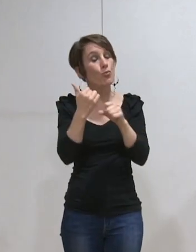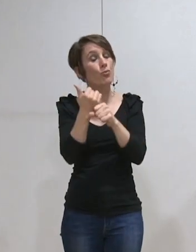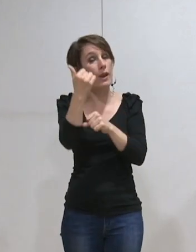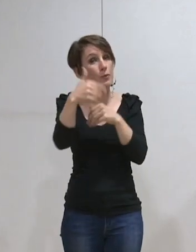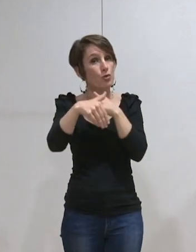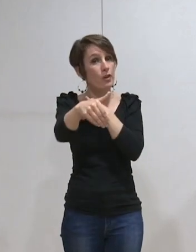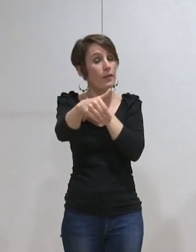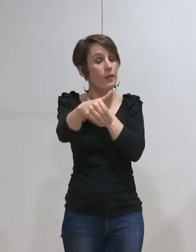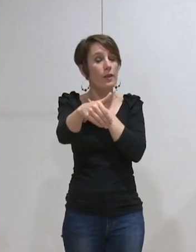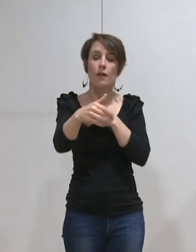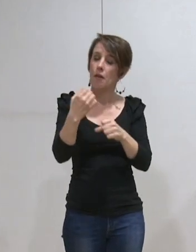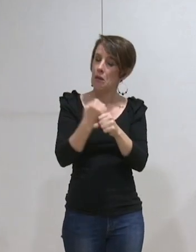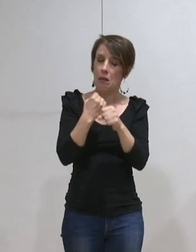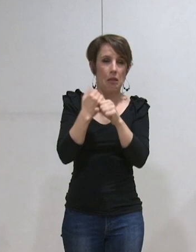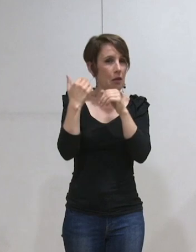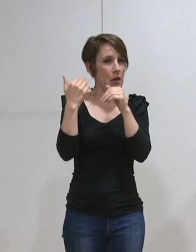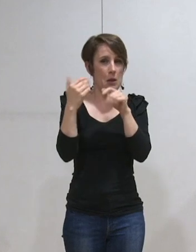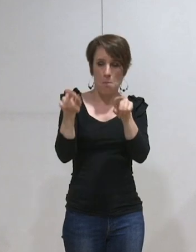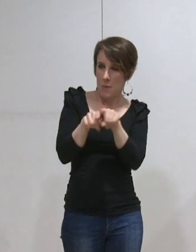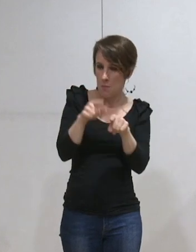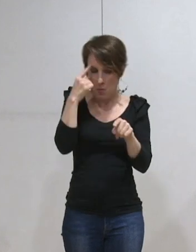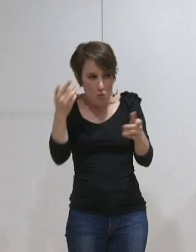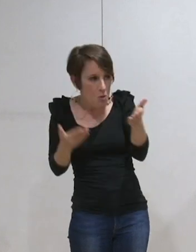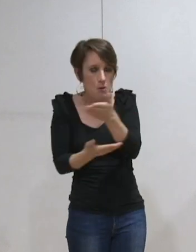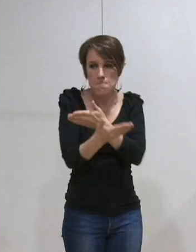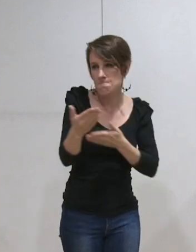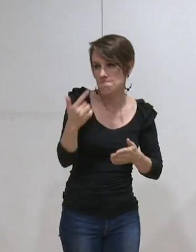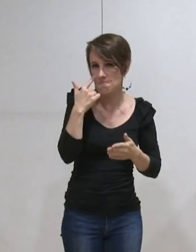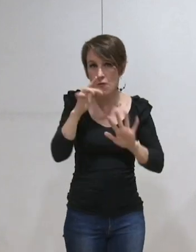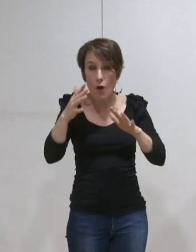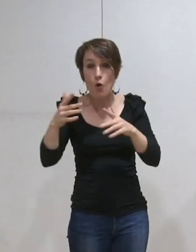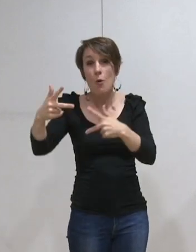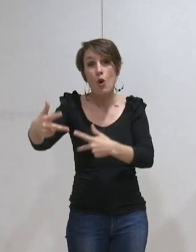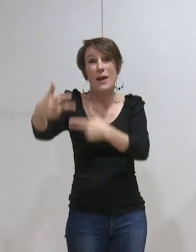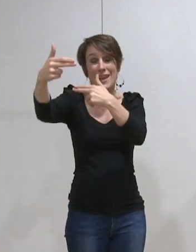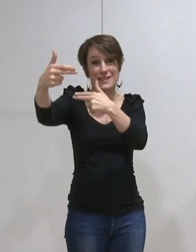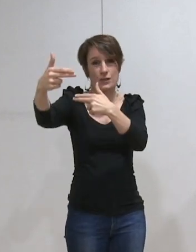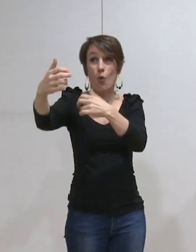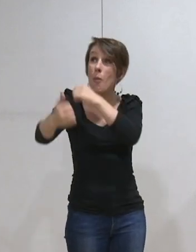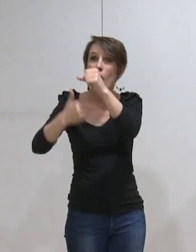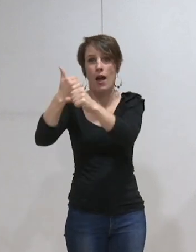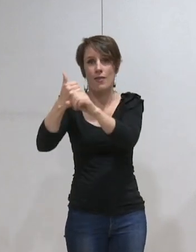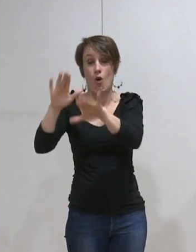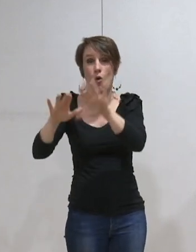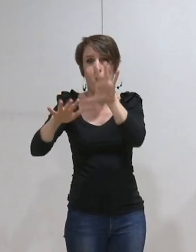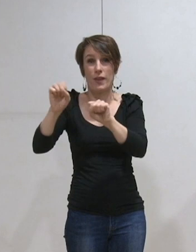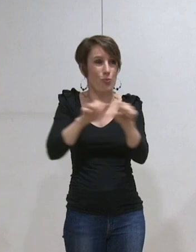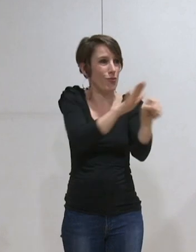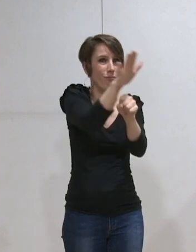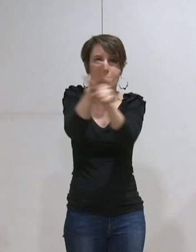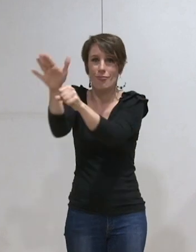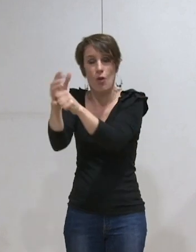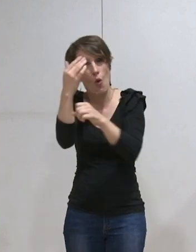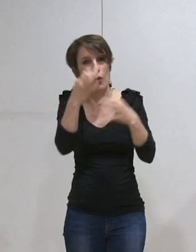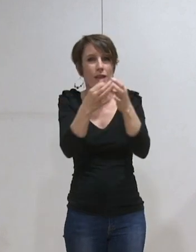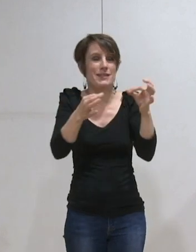donc en cours pour cette fois-ci mettre en œuvre une saison hors les murs et c'est l'occasion je crois de remercier l'ensemble des acteurs